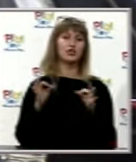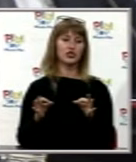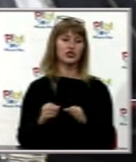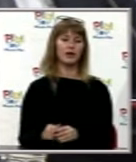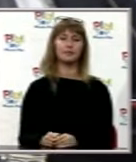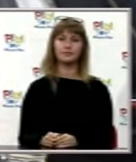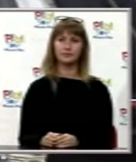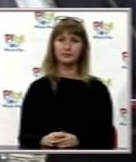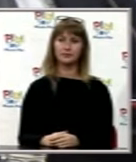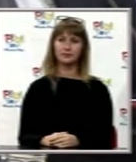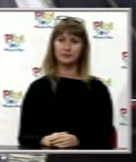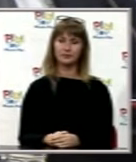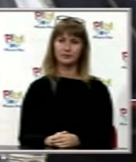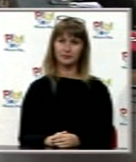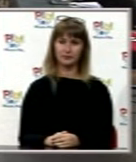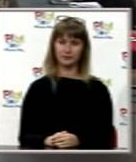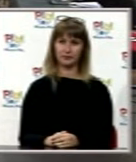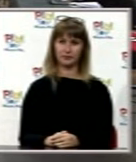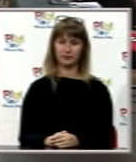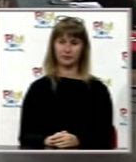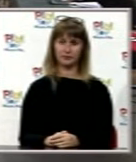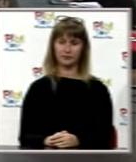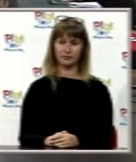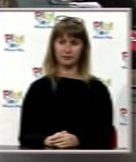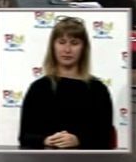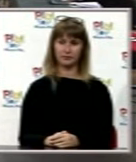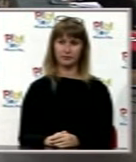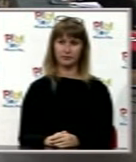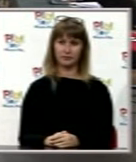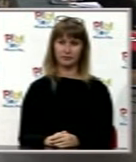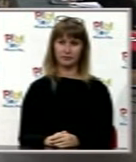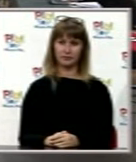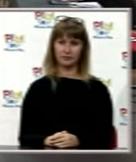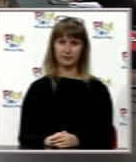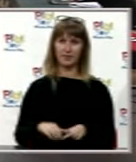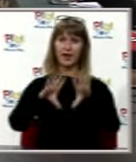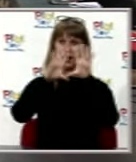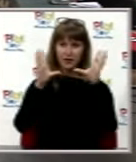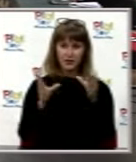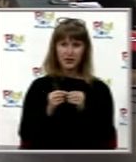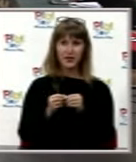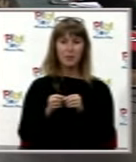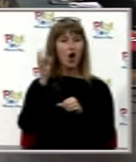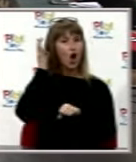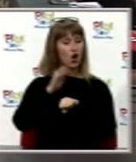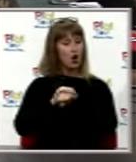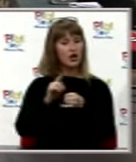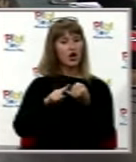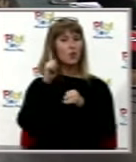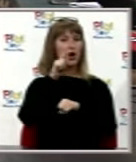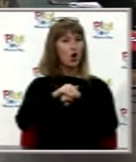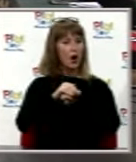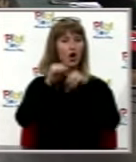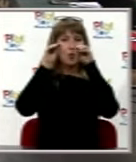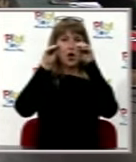Miasta, patrzę na pana dyrektora i na jego cały zespół, więc wszystkim koleżankom i kolegom